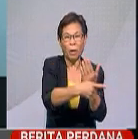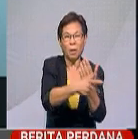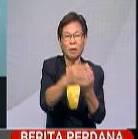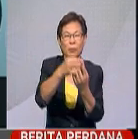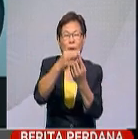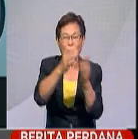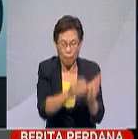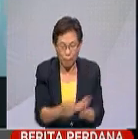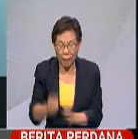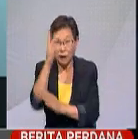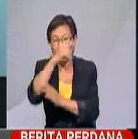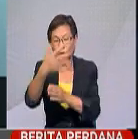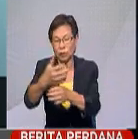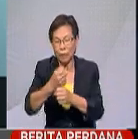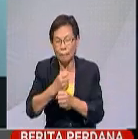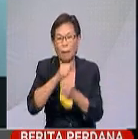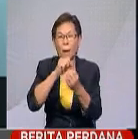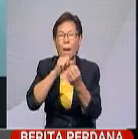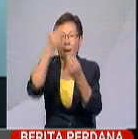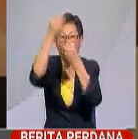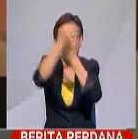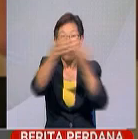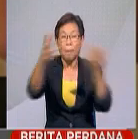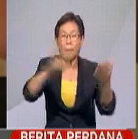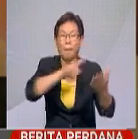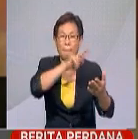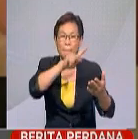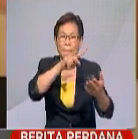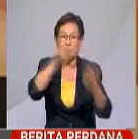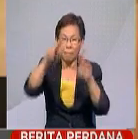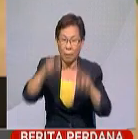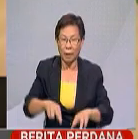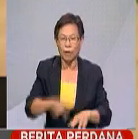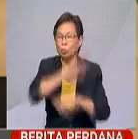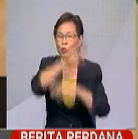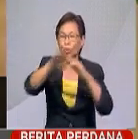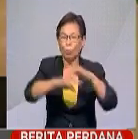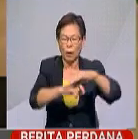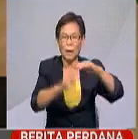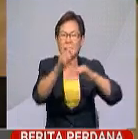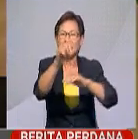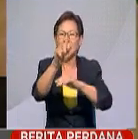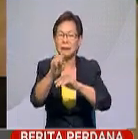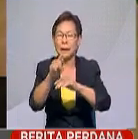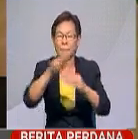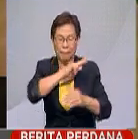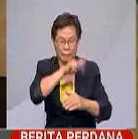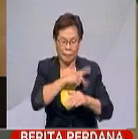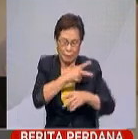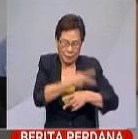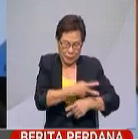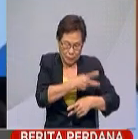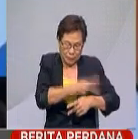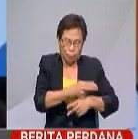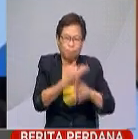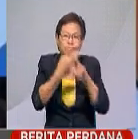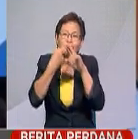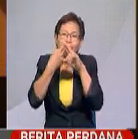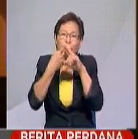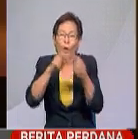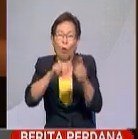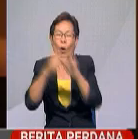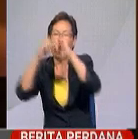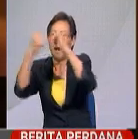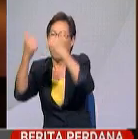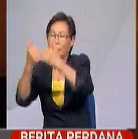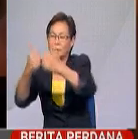strategi kerajaan untuk mendapatkan maklumat peribadi rakyat. Tegas beliau, semua data peribadi yang diterima akan disimpan secara sulit oleh